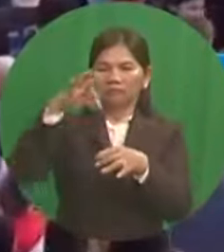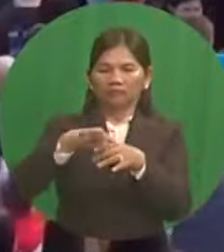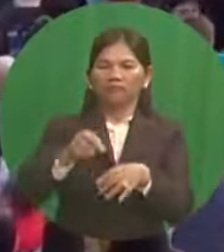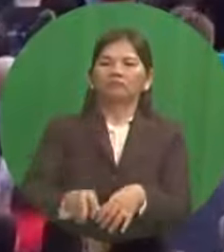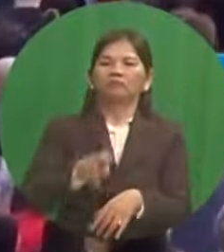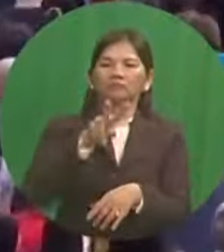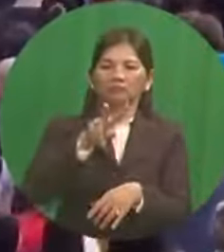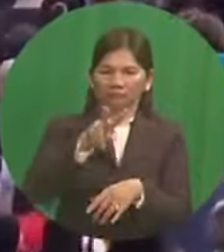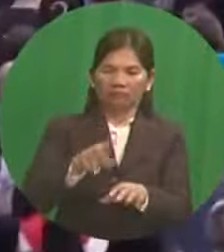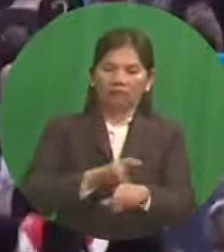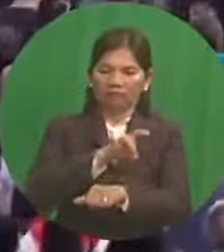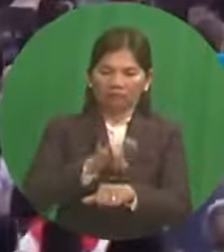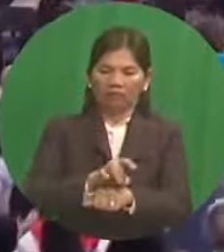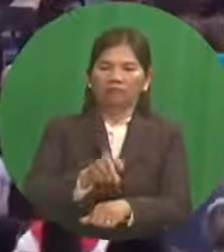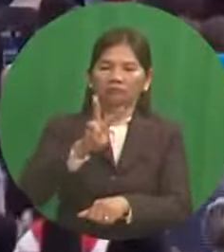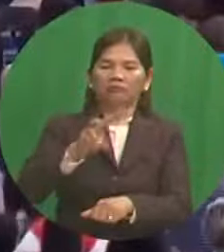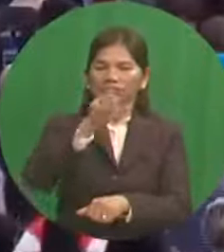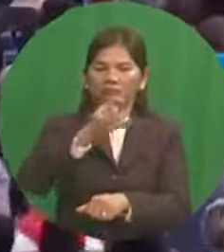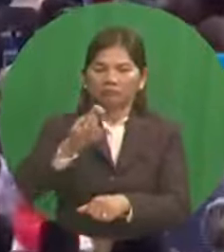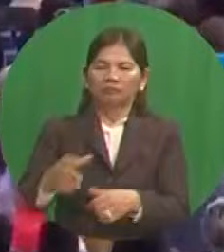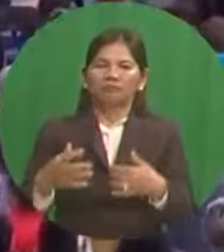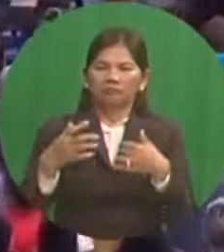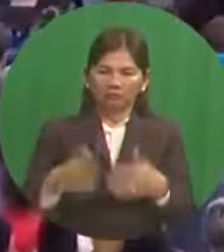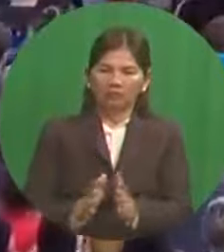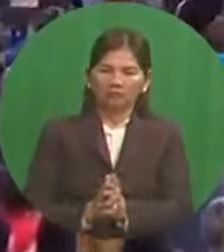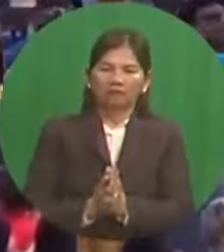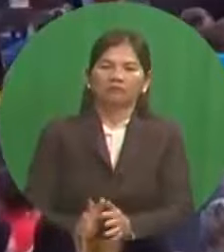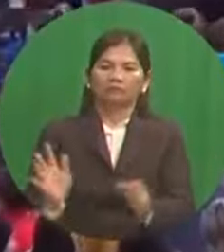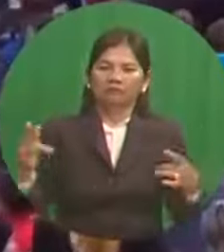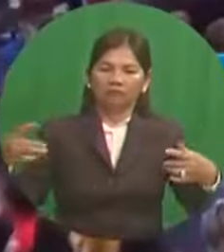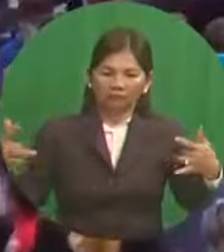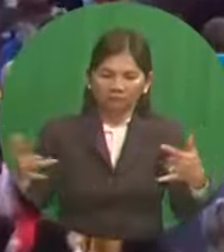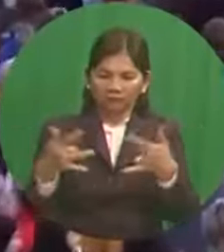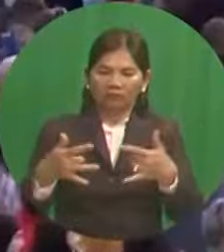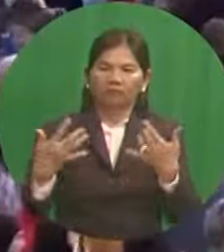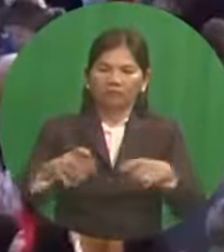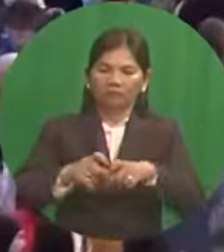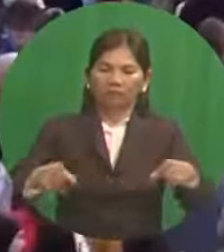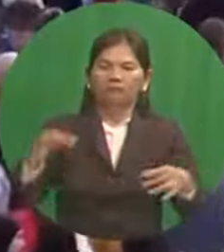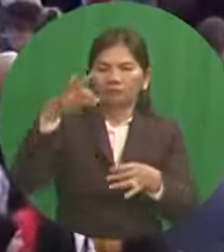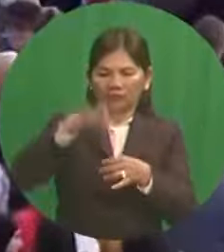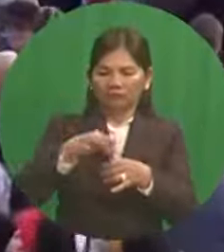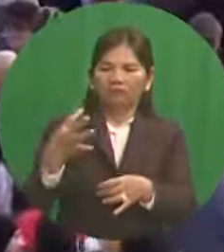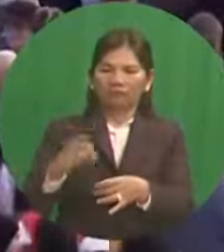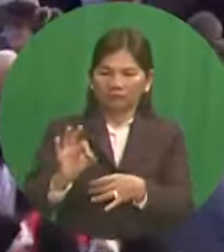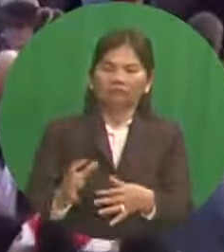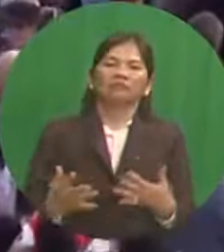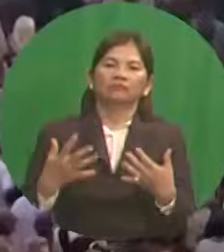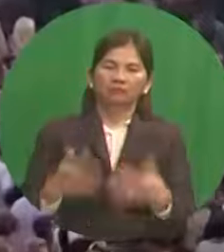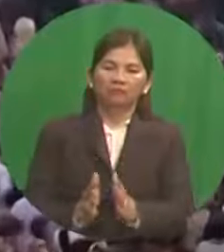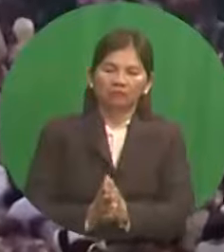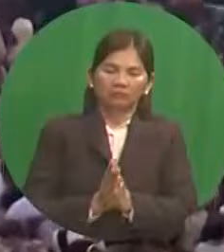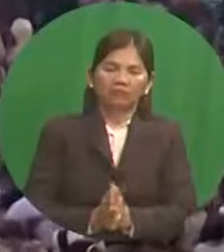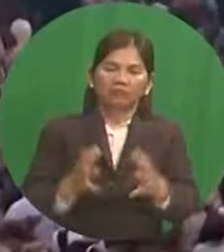លើកទី2នៅក្នុងរយៈពេល3សប្តាហ៍ហាក់ដូចជាមានប្រតិកម្មតបវិញទីភ្នាក់ងារបោះឆ្នោតរបស់បារាំងបាននិយាយថាការ